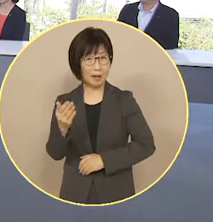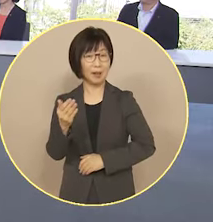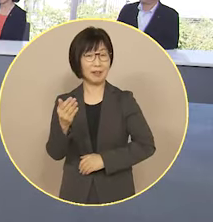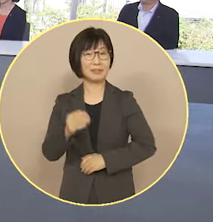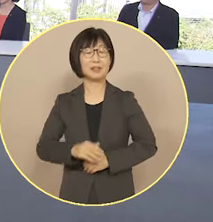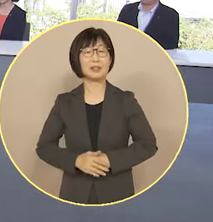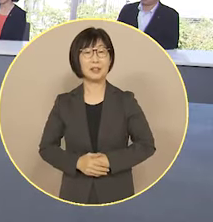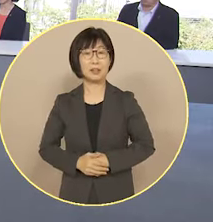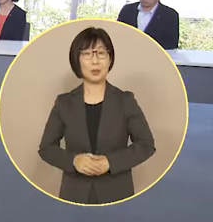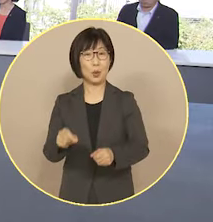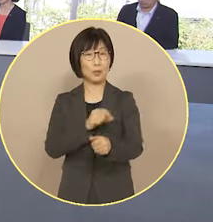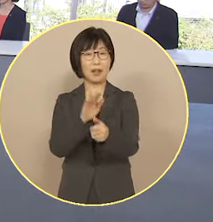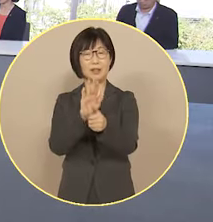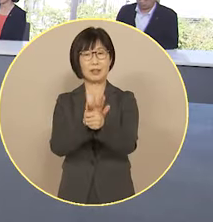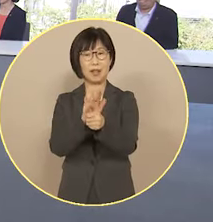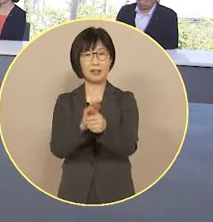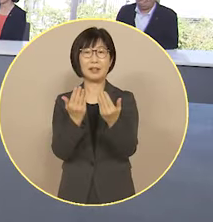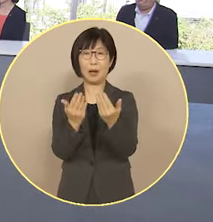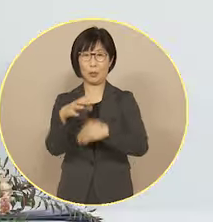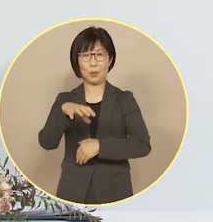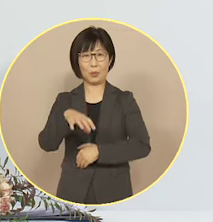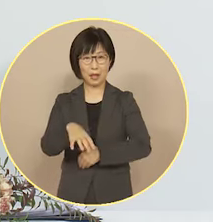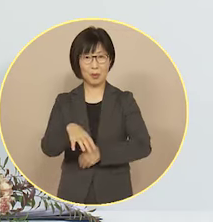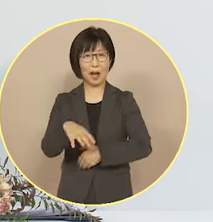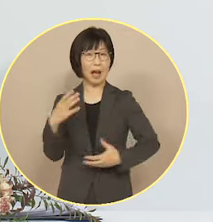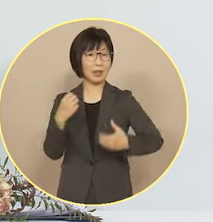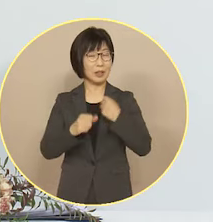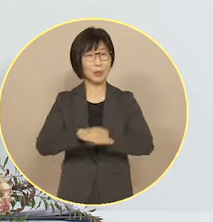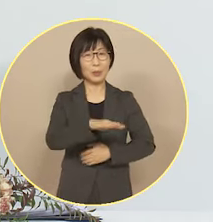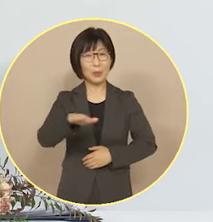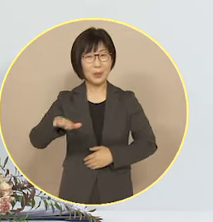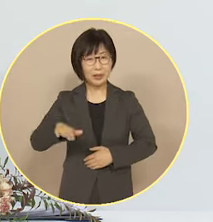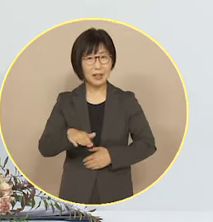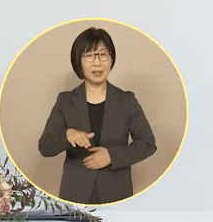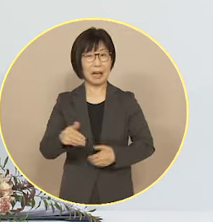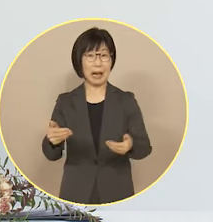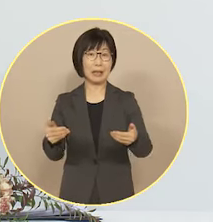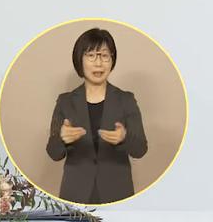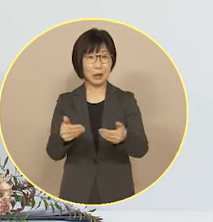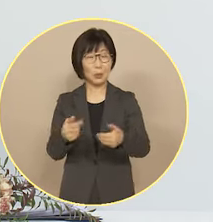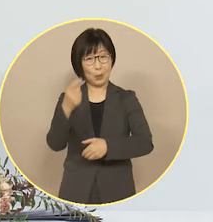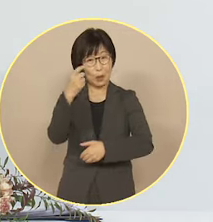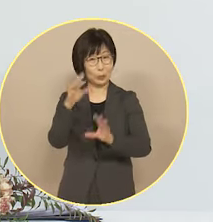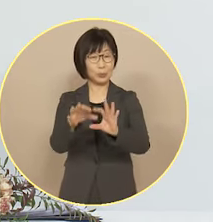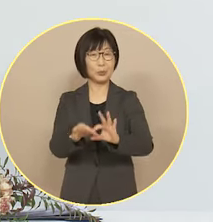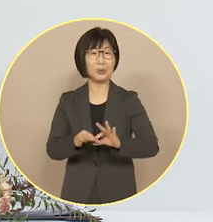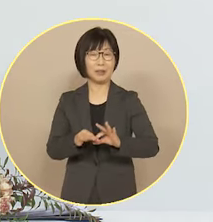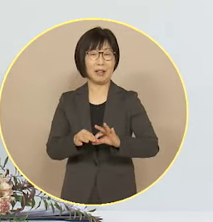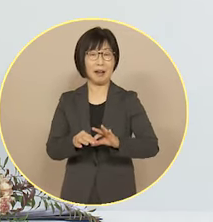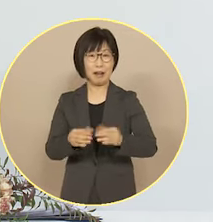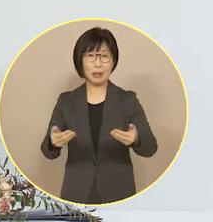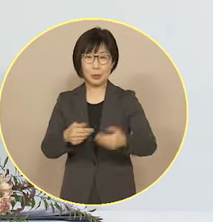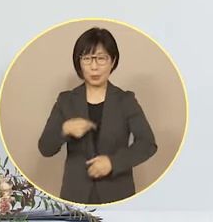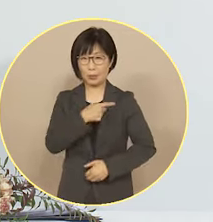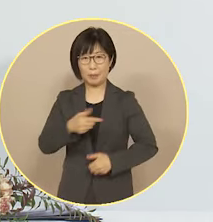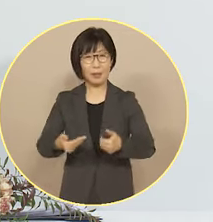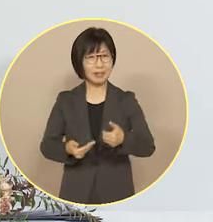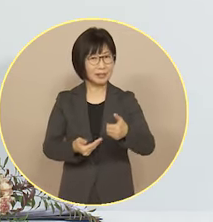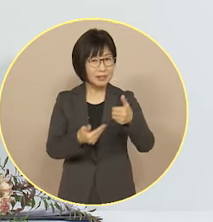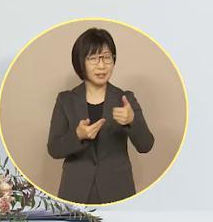ます特別支援学校では児童生徒が作業学習を通じて働く意欲を